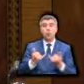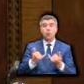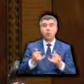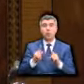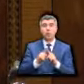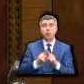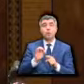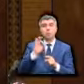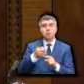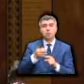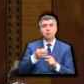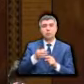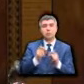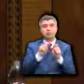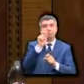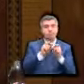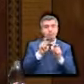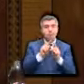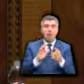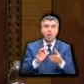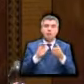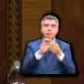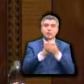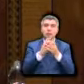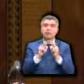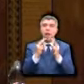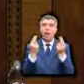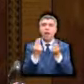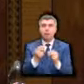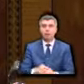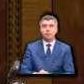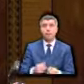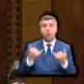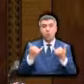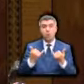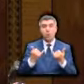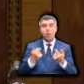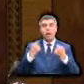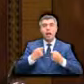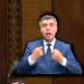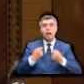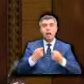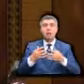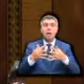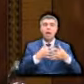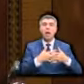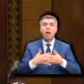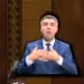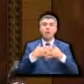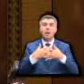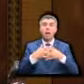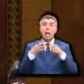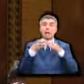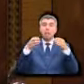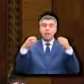حساسة ومضطربة في مجال العلاقات الدولية. اليوم عندنا رئيس أكبر دولة في العالم وأقوى دولة في